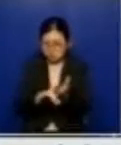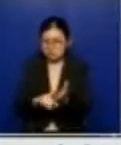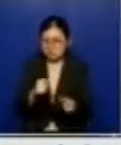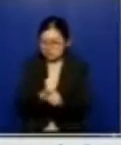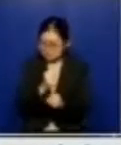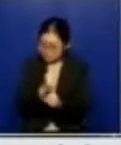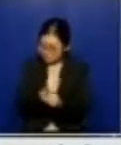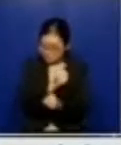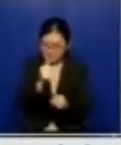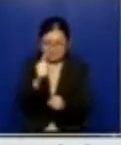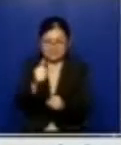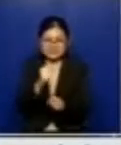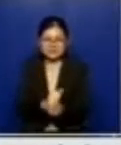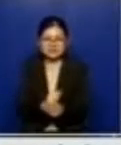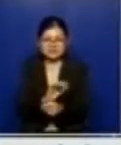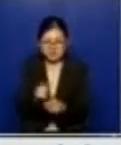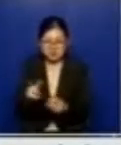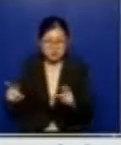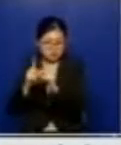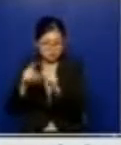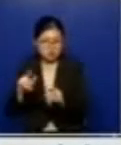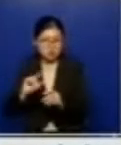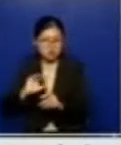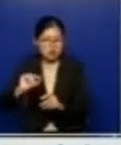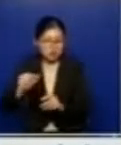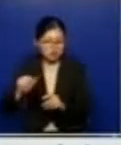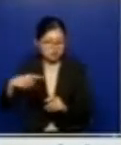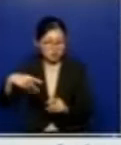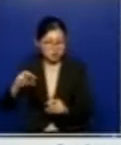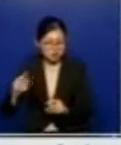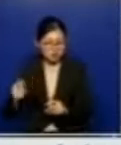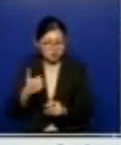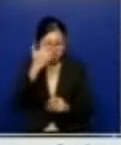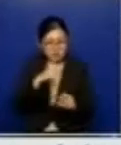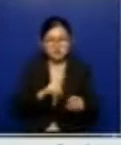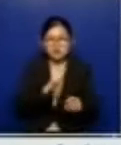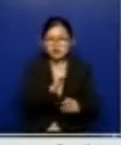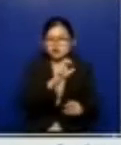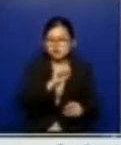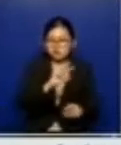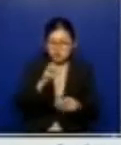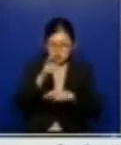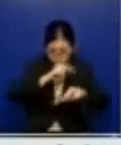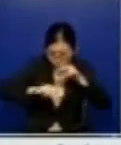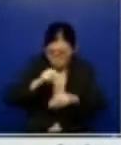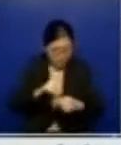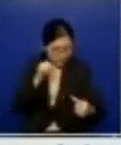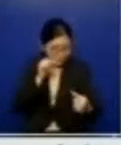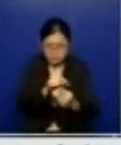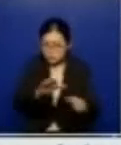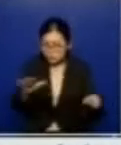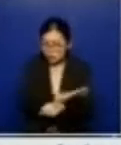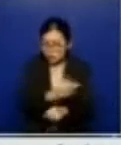มากกว่ากระทรวงของท่านเขาดูแลพี่น้องประชาชนได้มากกว่าท่านจนกระทรวงของท่านถูก